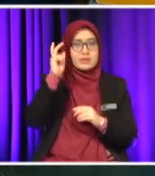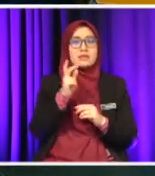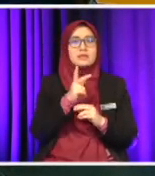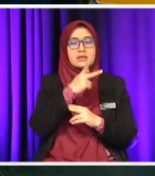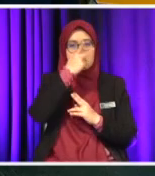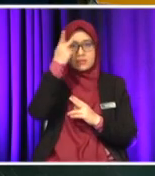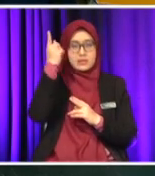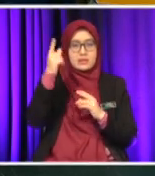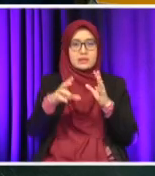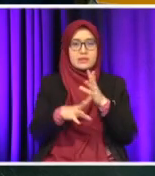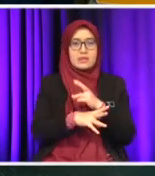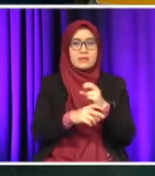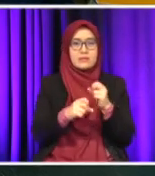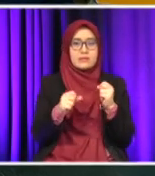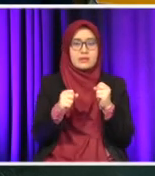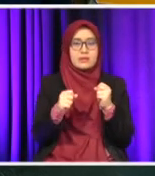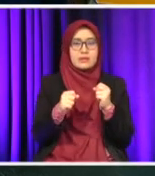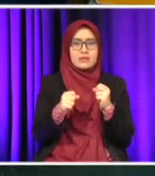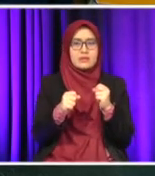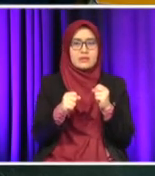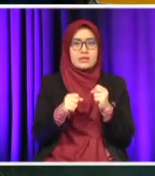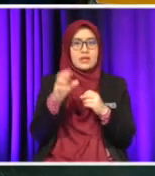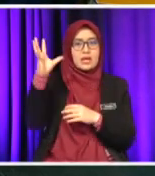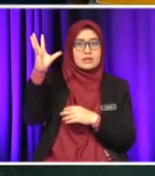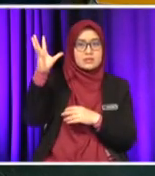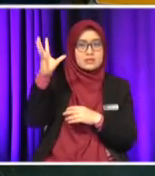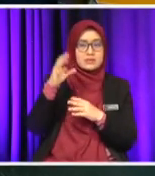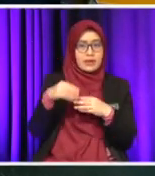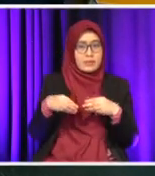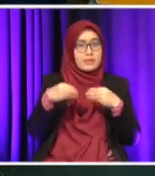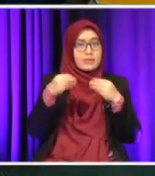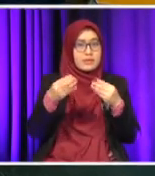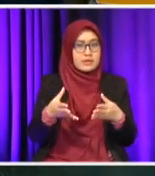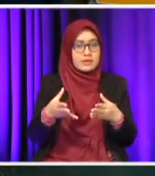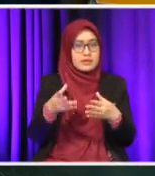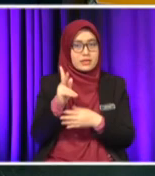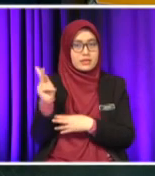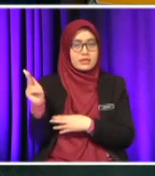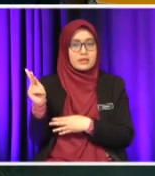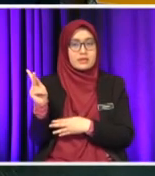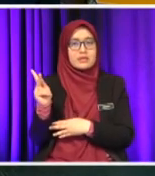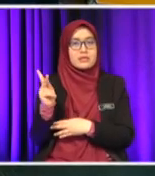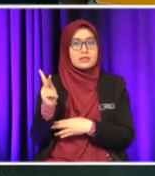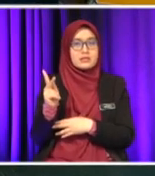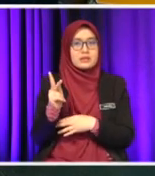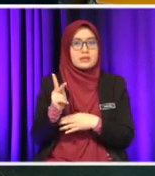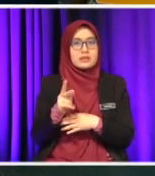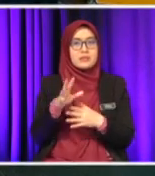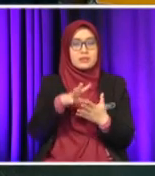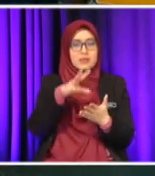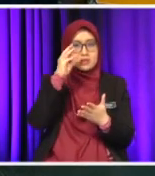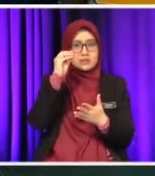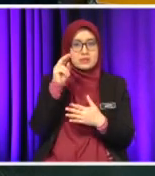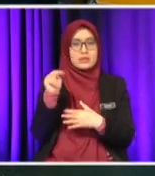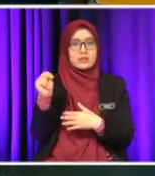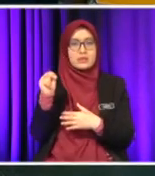kita dapat menyampaikan menyampaikan isi pelajaran hari ini kepada murid-murid